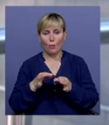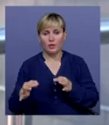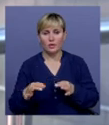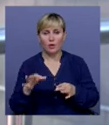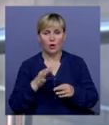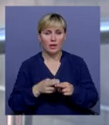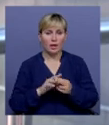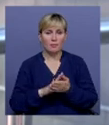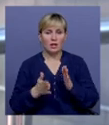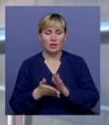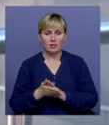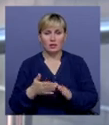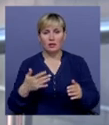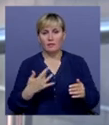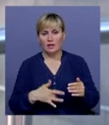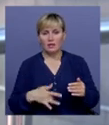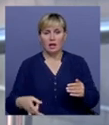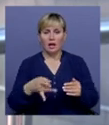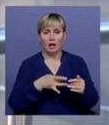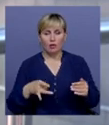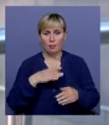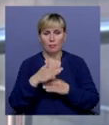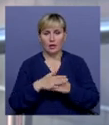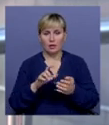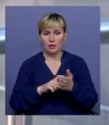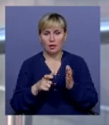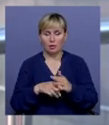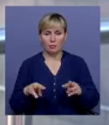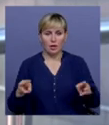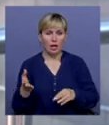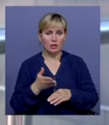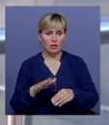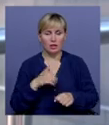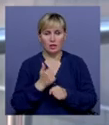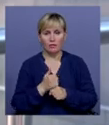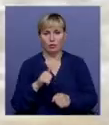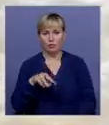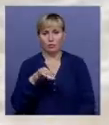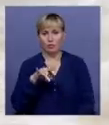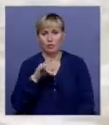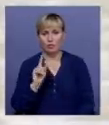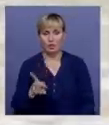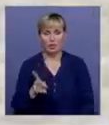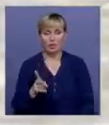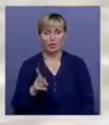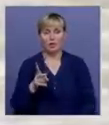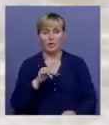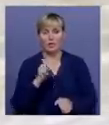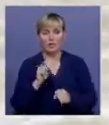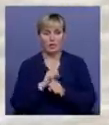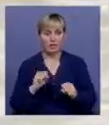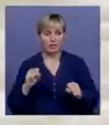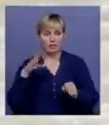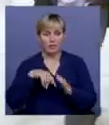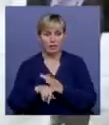текущей обстановке macd аральском районе перед кабмином отчитался глава региона умирзак шукеев из-за прорыва дамбы сар